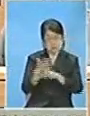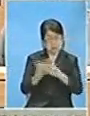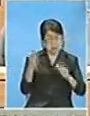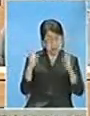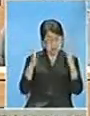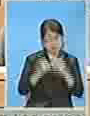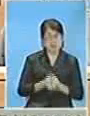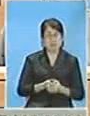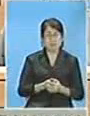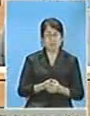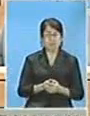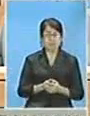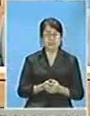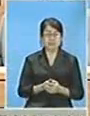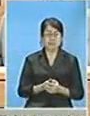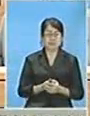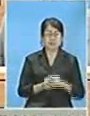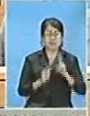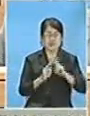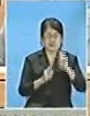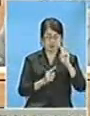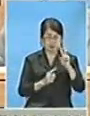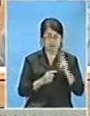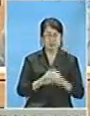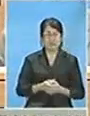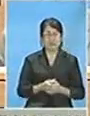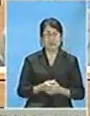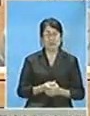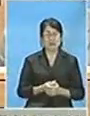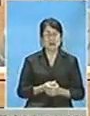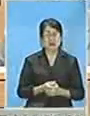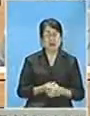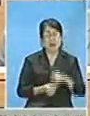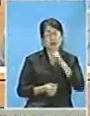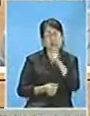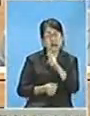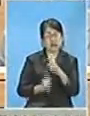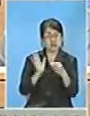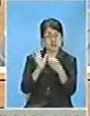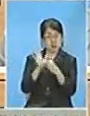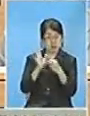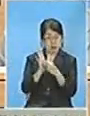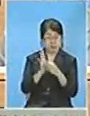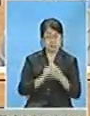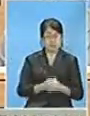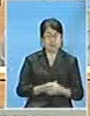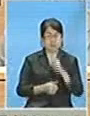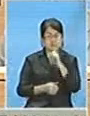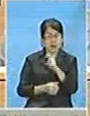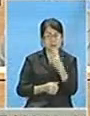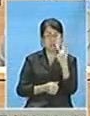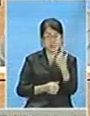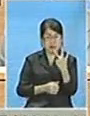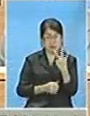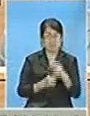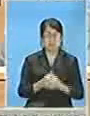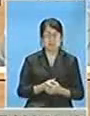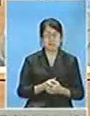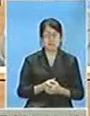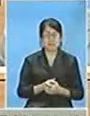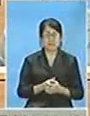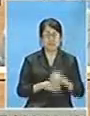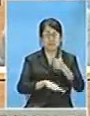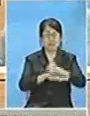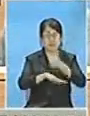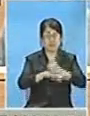นะครับประเด็นที่2ท่านตั้งคำถามไปที่กรุงเทพมหานคร3ข้อว่านำถุงทร